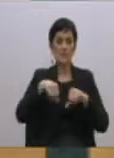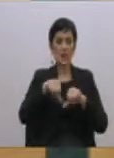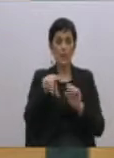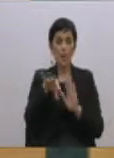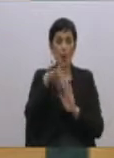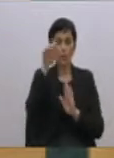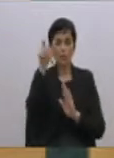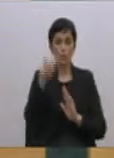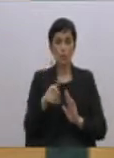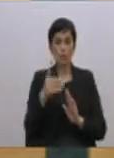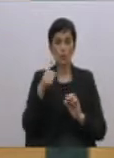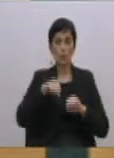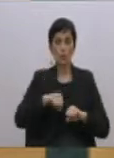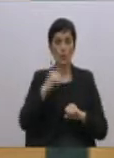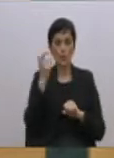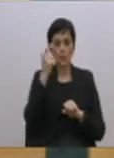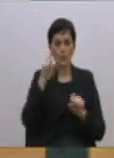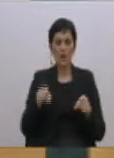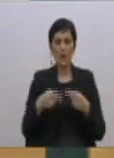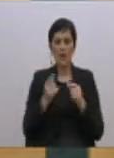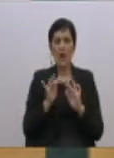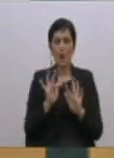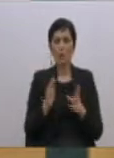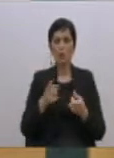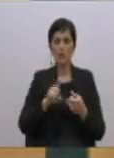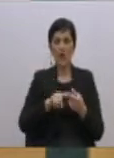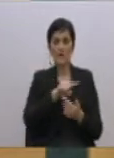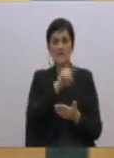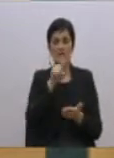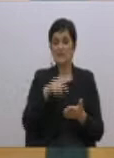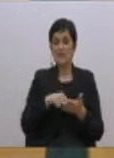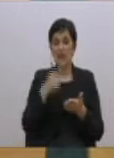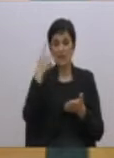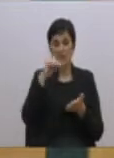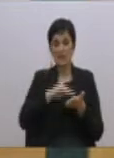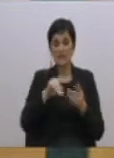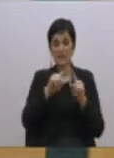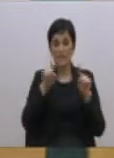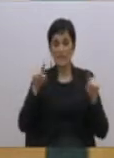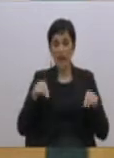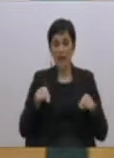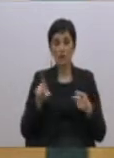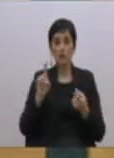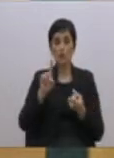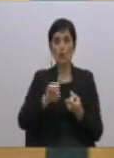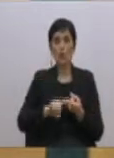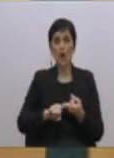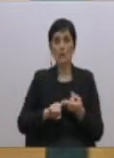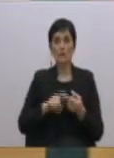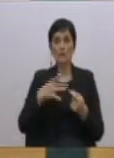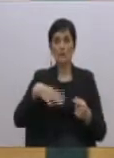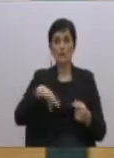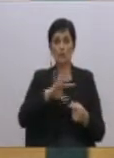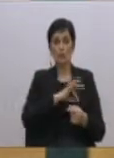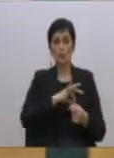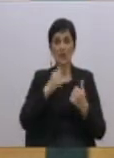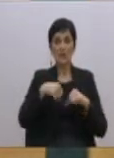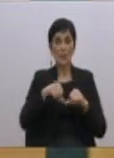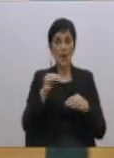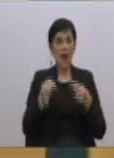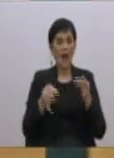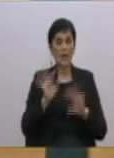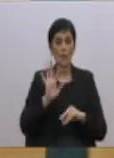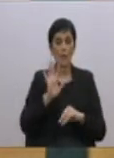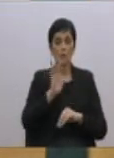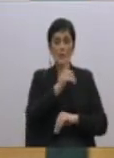მის მიერ საბჭოს წევრის ფლებამოსილების განხორციელებასთან დაკავშირებულ საკითხებზე. კავშირდება საქართველოს იუსტიციის უმაღლეს საბჭოს